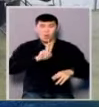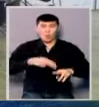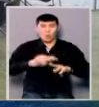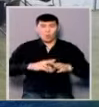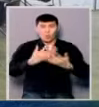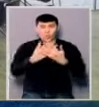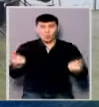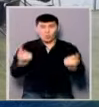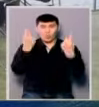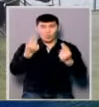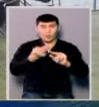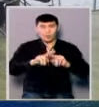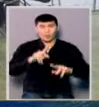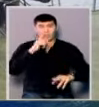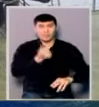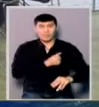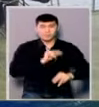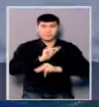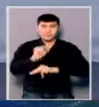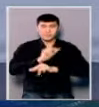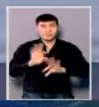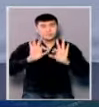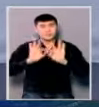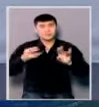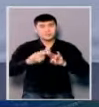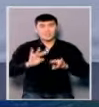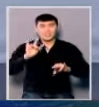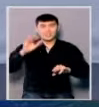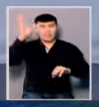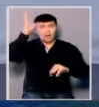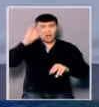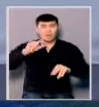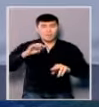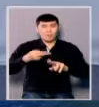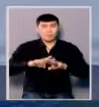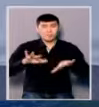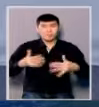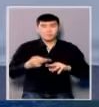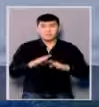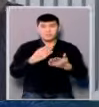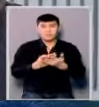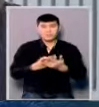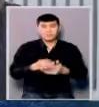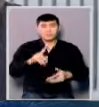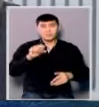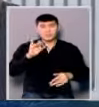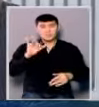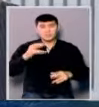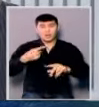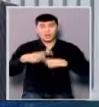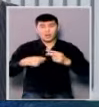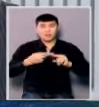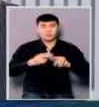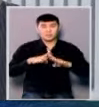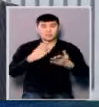қолбасшылар туралы кеңінен насихаттау, дәріптеу. Жиынға Исатай танушы профессор Амангелді Шамгонов және Исатай батырдың алтыншы ұрпағы